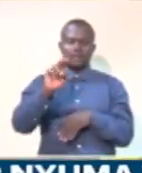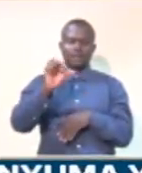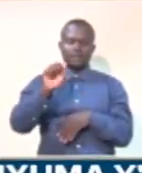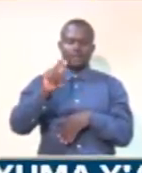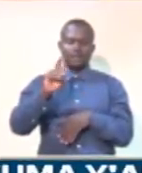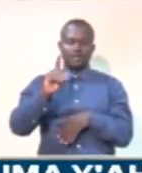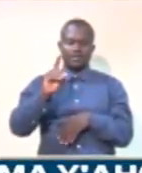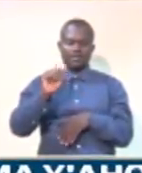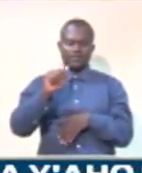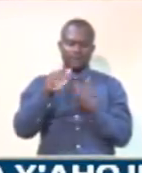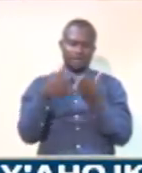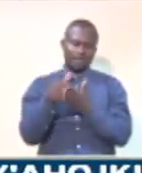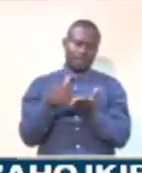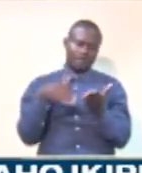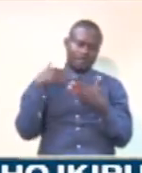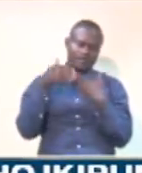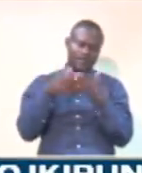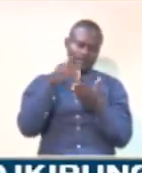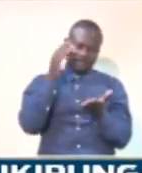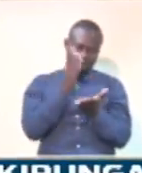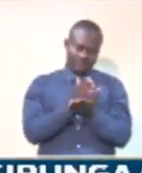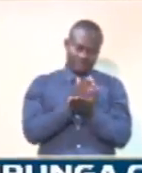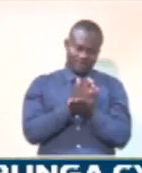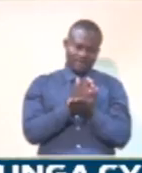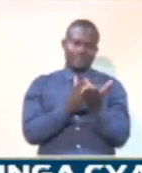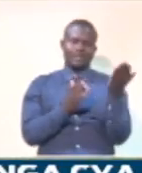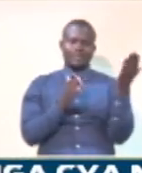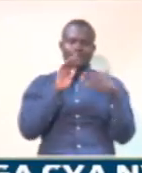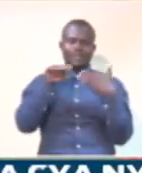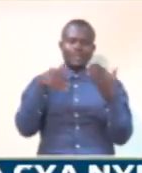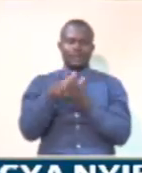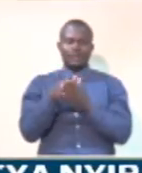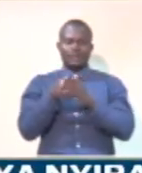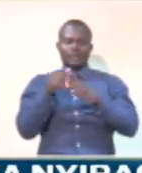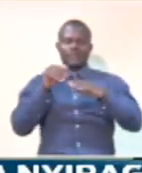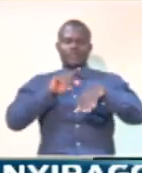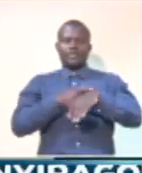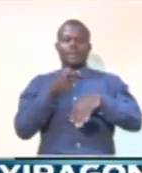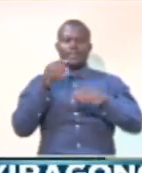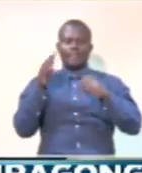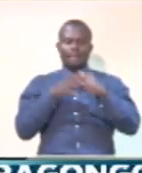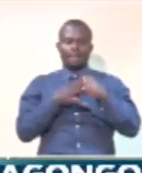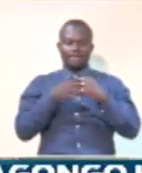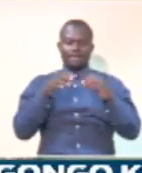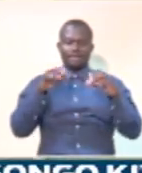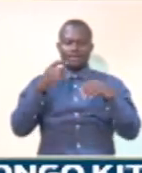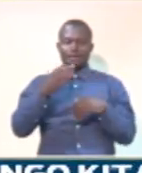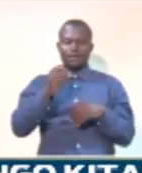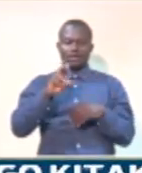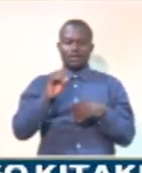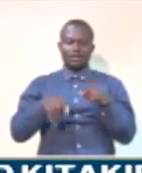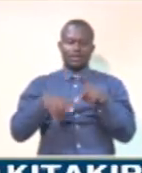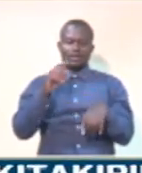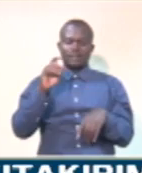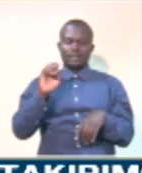ari mu karere ka Rubavu wasubitswe mu makipe atanira imyanya guhera ku 9 Gorilla FC yatsinze Tencel